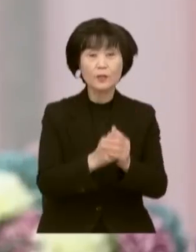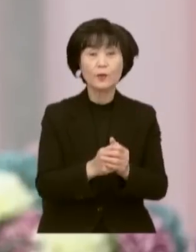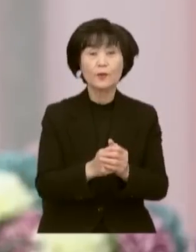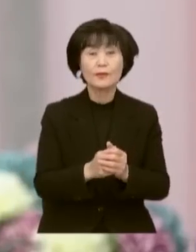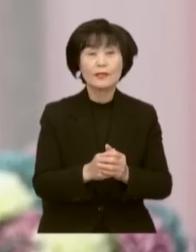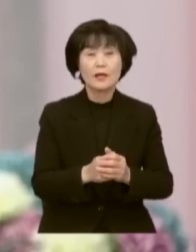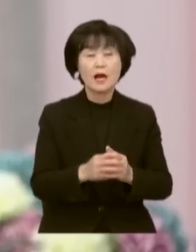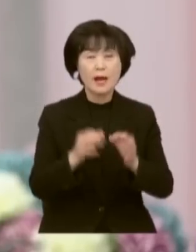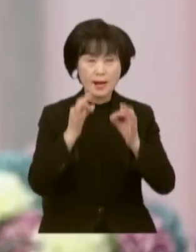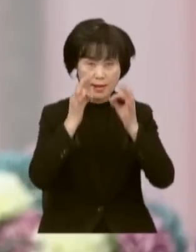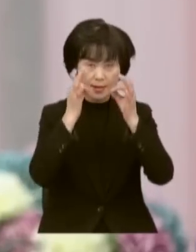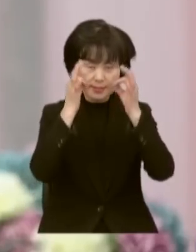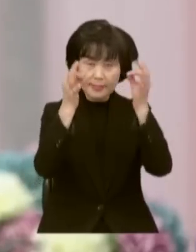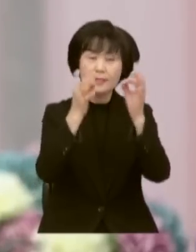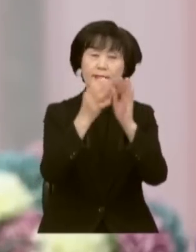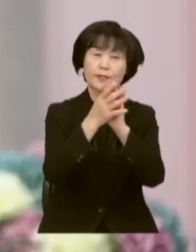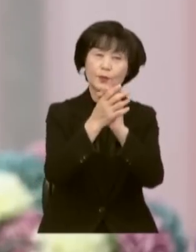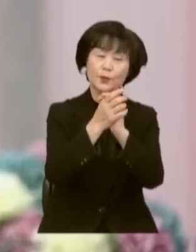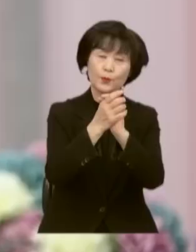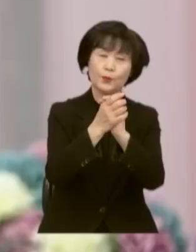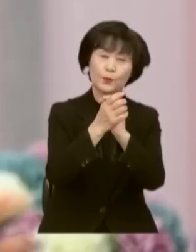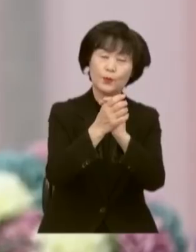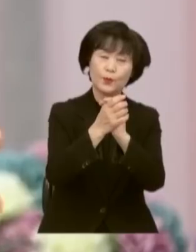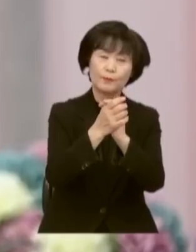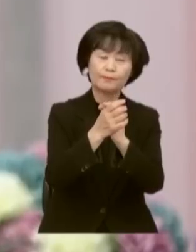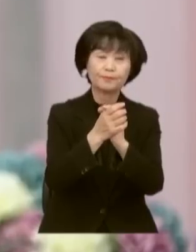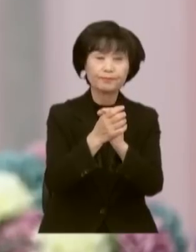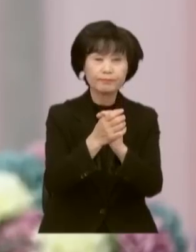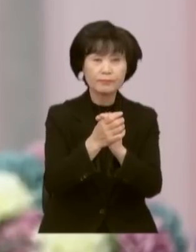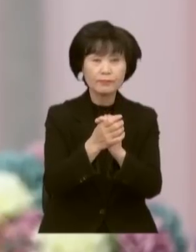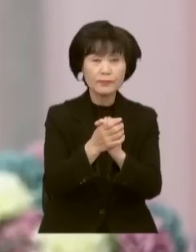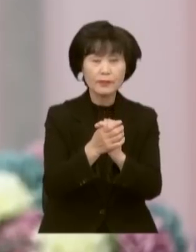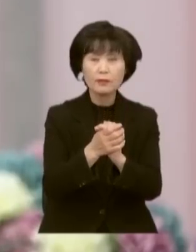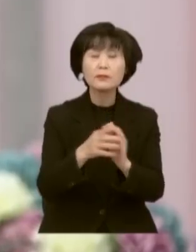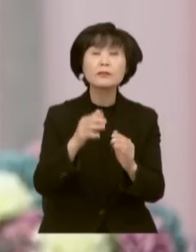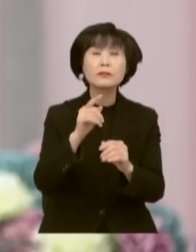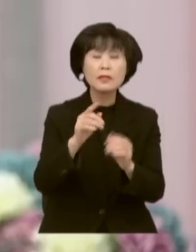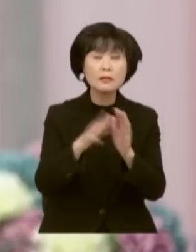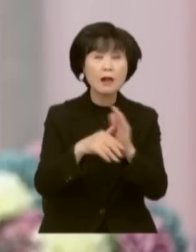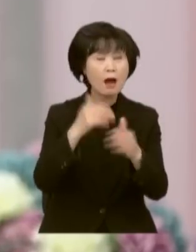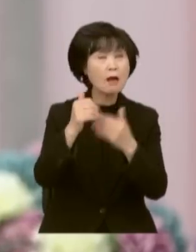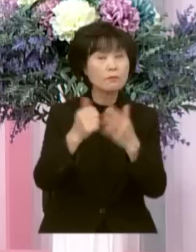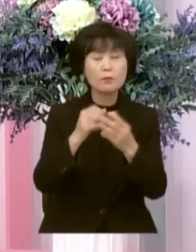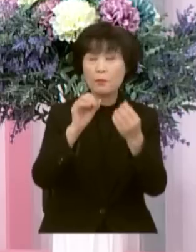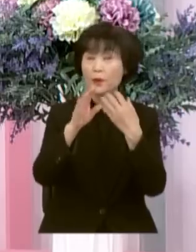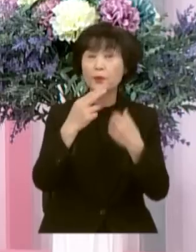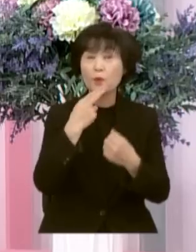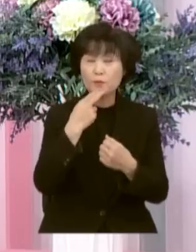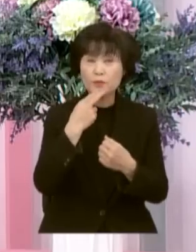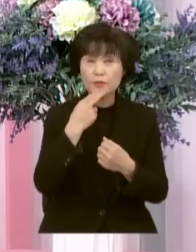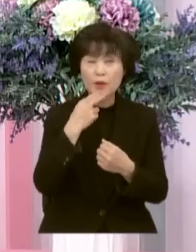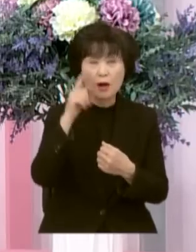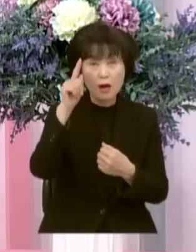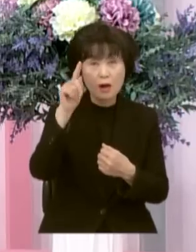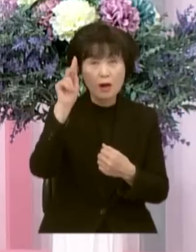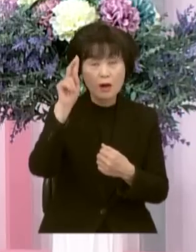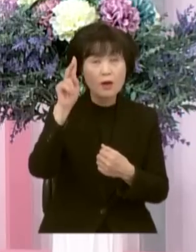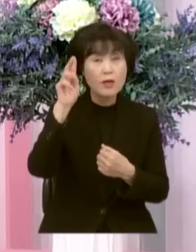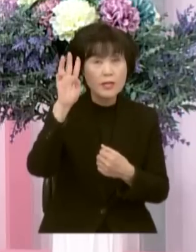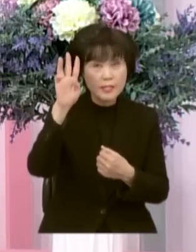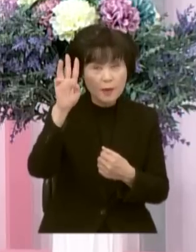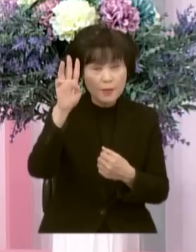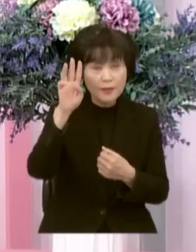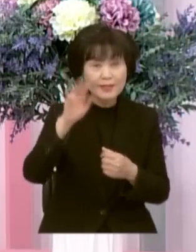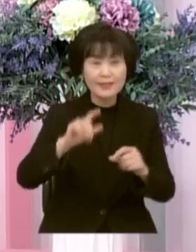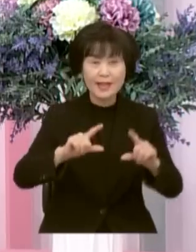날도 그렇게 간절하게 기도했어요. 두 번째 날은 아무 반응도 없었고 이제 세 번째 날 꼭 세